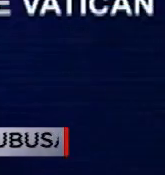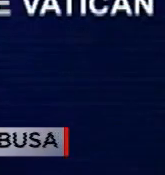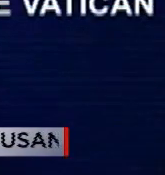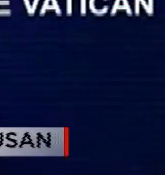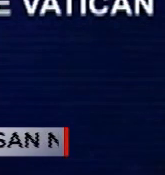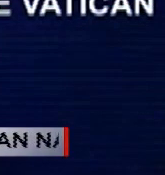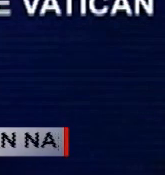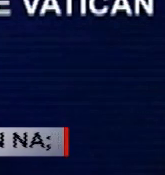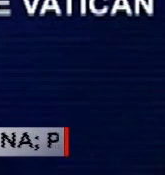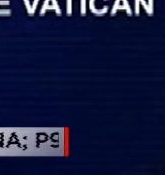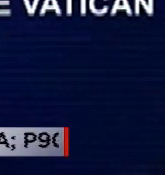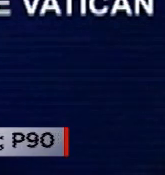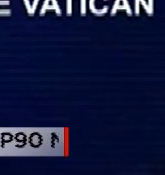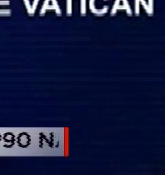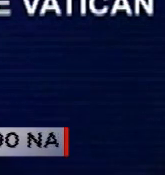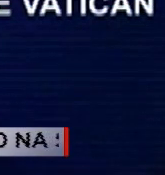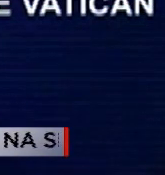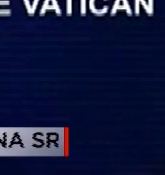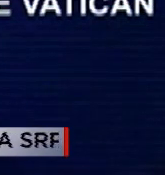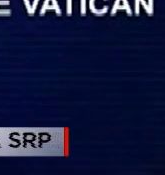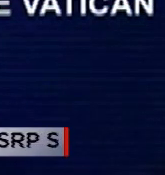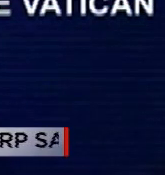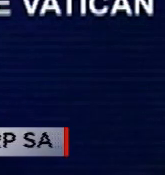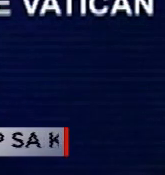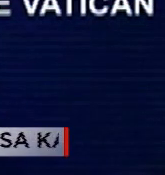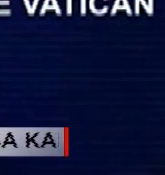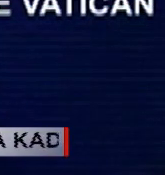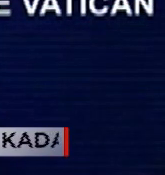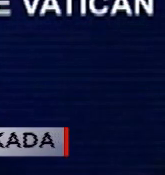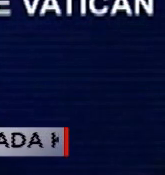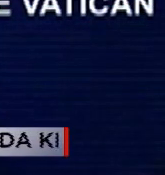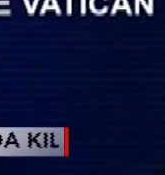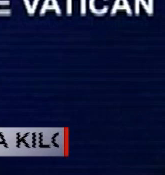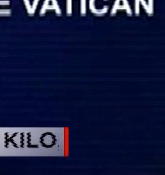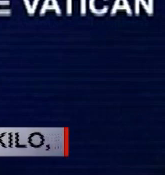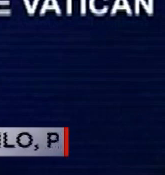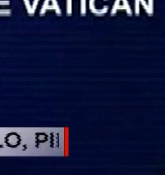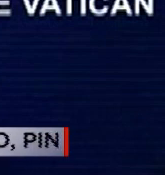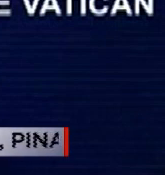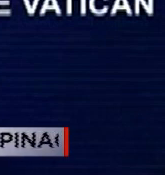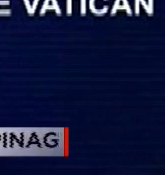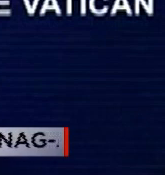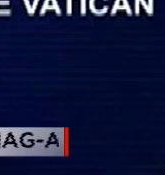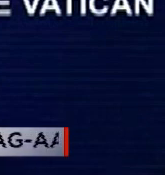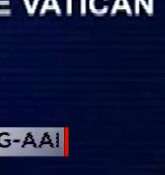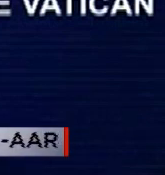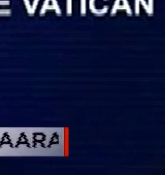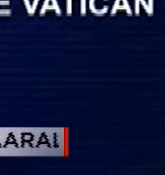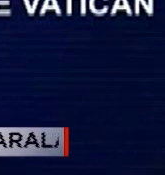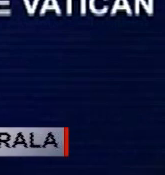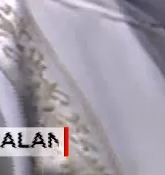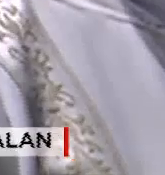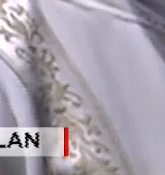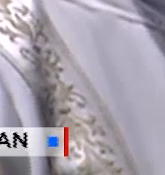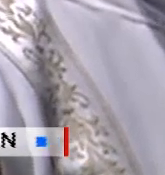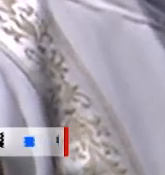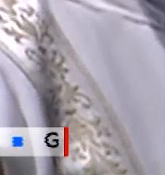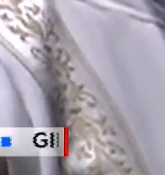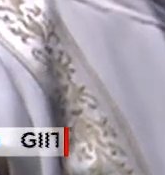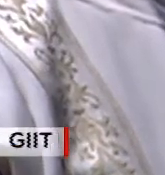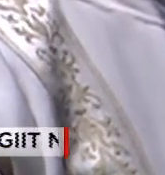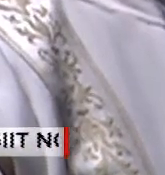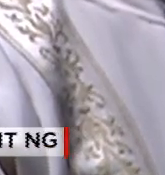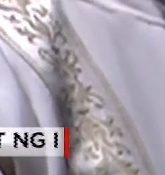represented na. Dahil dati ang papacy ay usually nanggagaling sa Europe, hindi ba? Very Eurocentric.